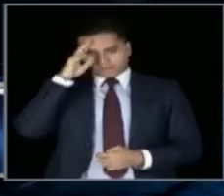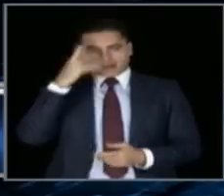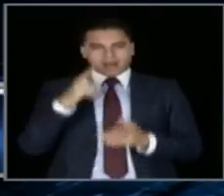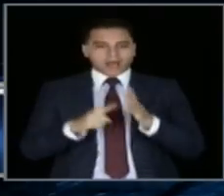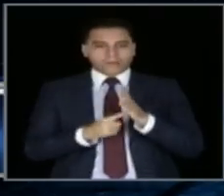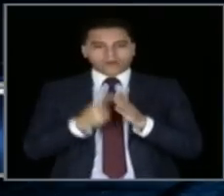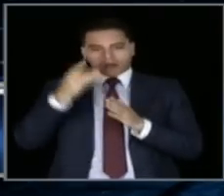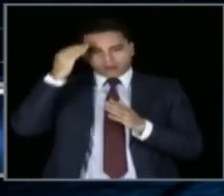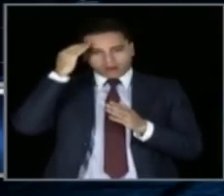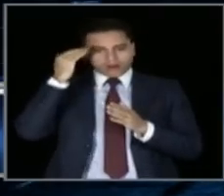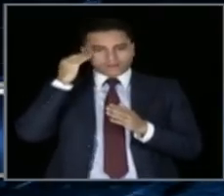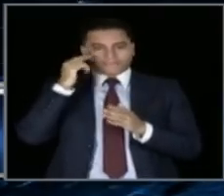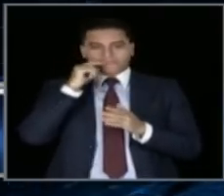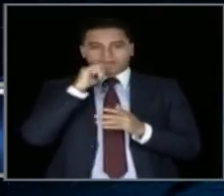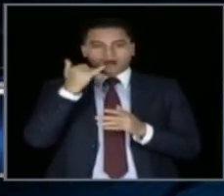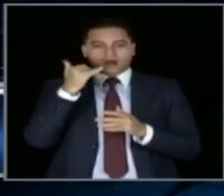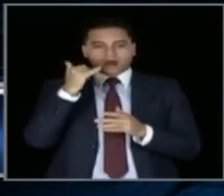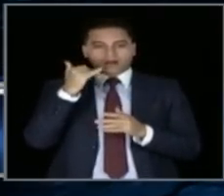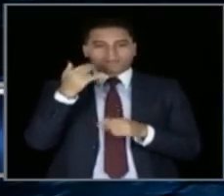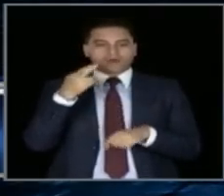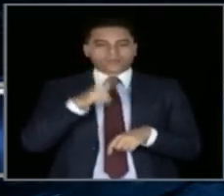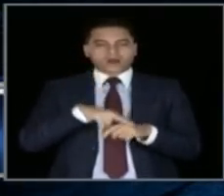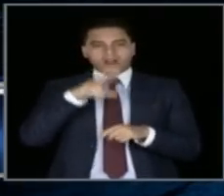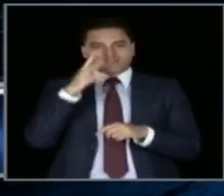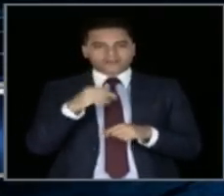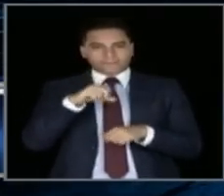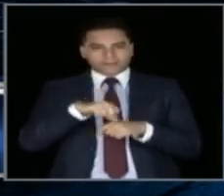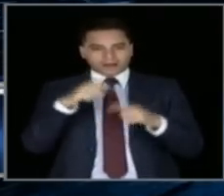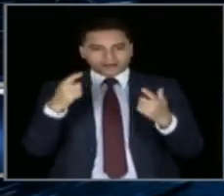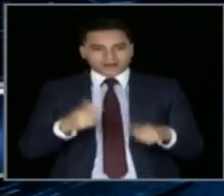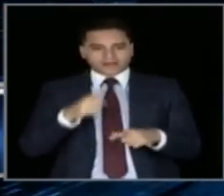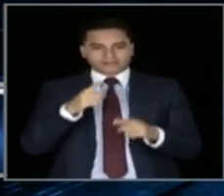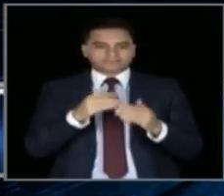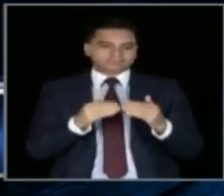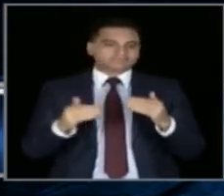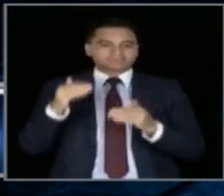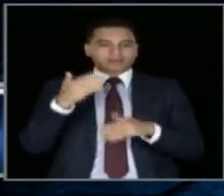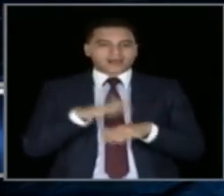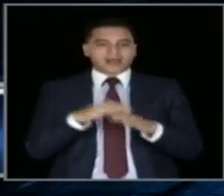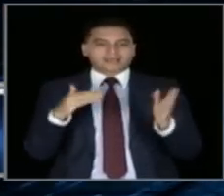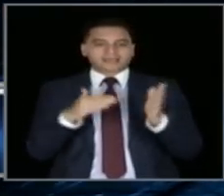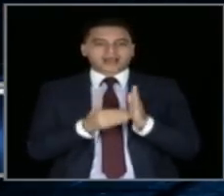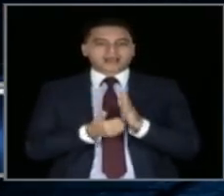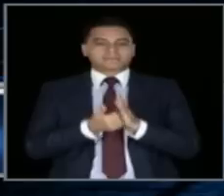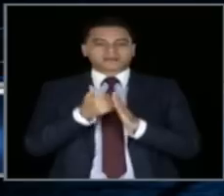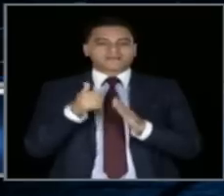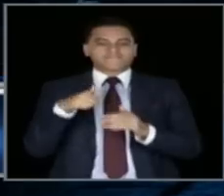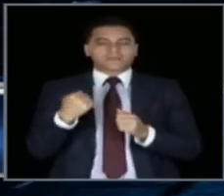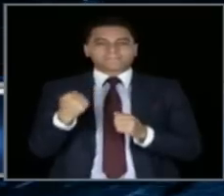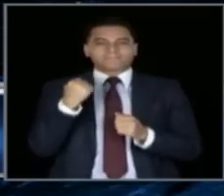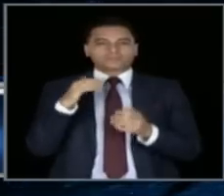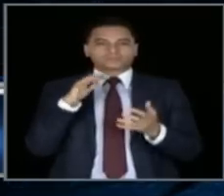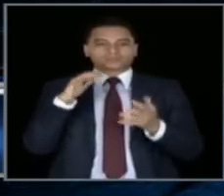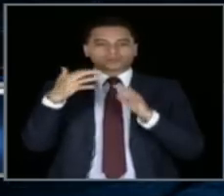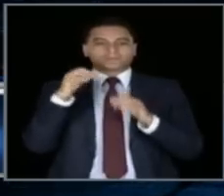من هي أول عربية وإفريقية تتأهل لنهائي الفردي في بطولة ويمبلدون للتنس